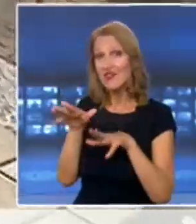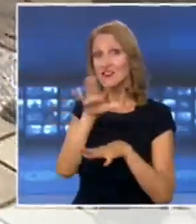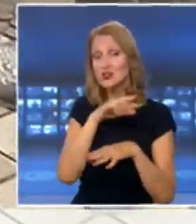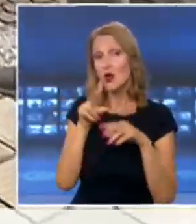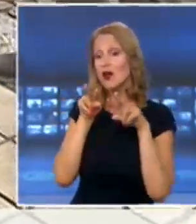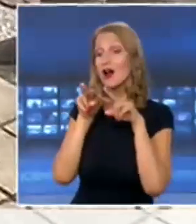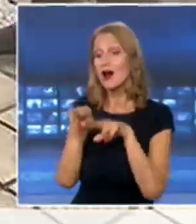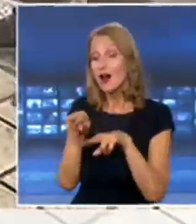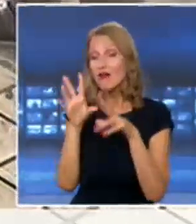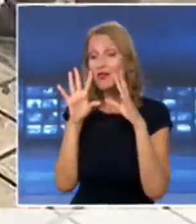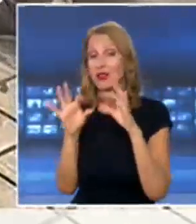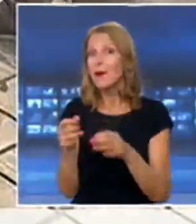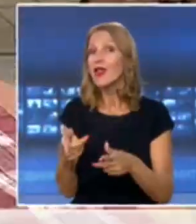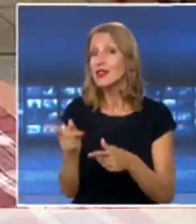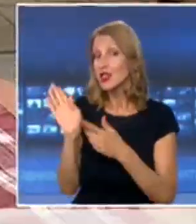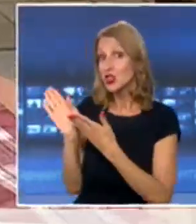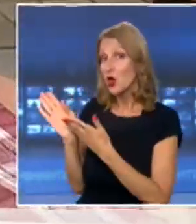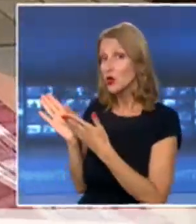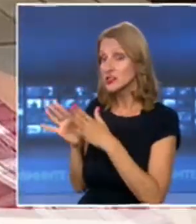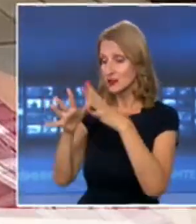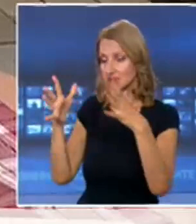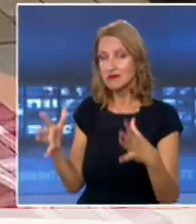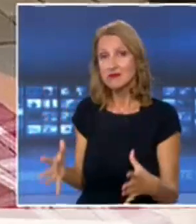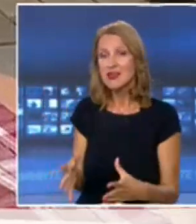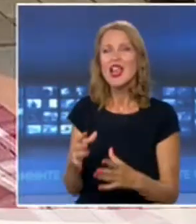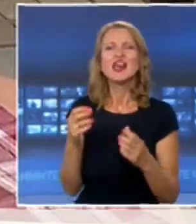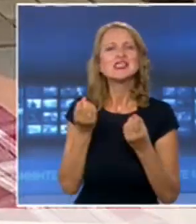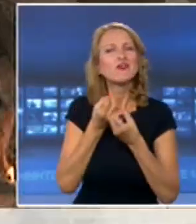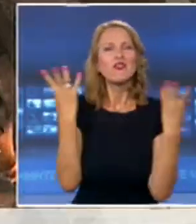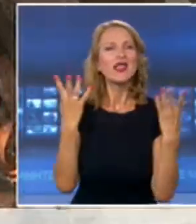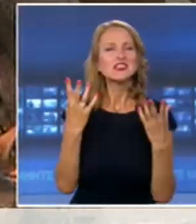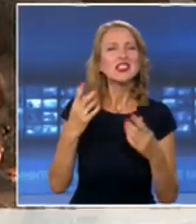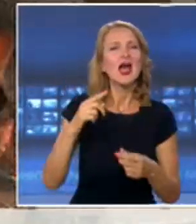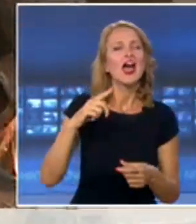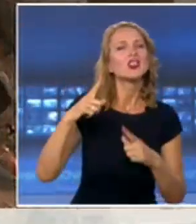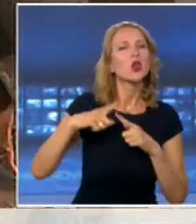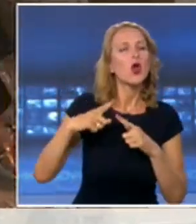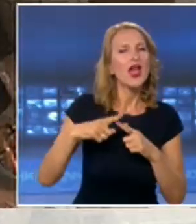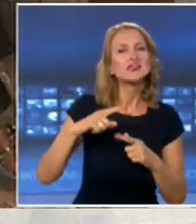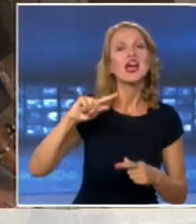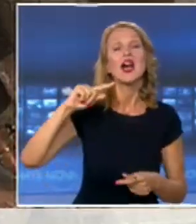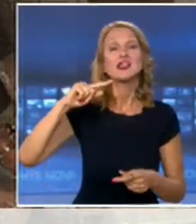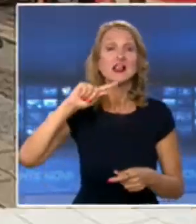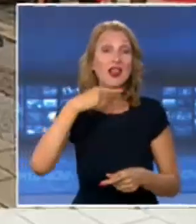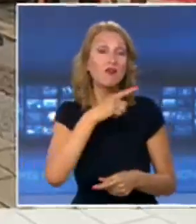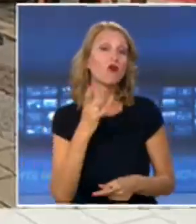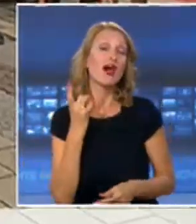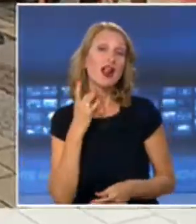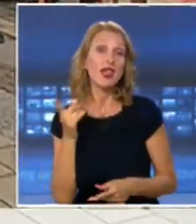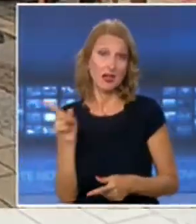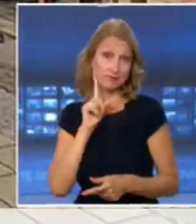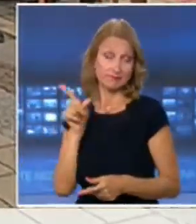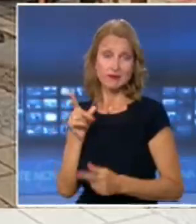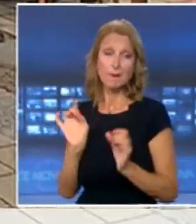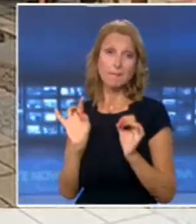кът с казан за изваряване на прочутата троянска сливова ракия. Минко Петков от село Бели 8 е всепризнат майстор